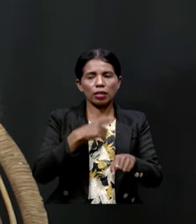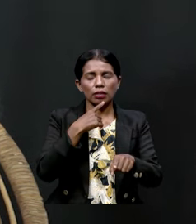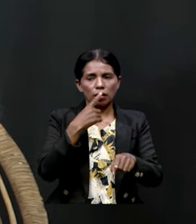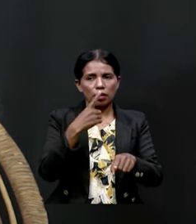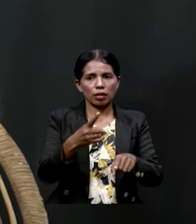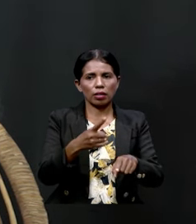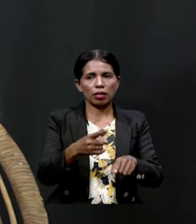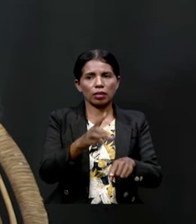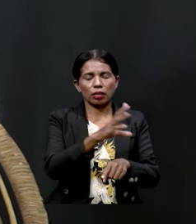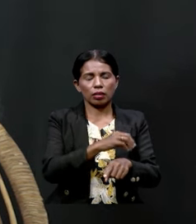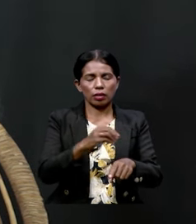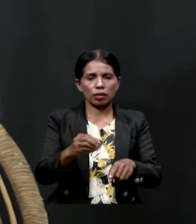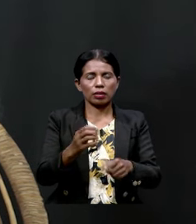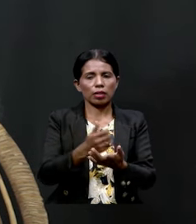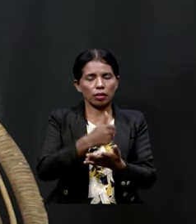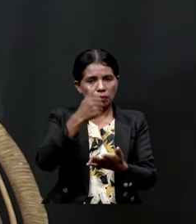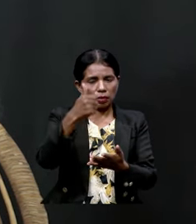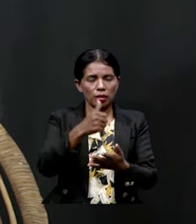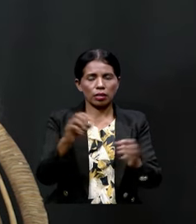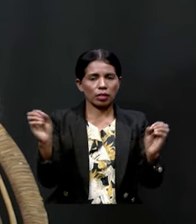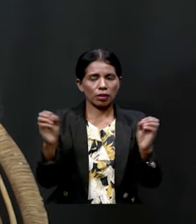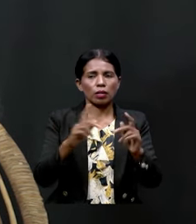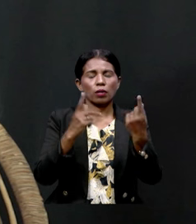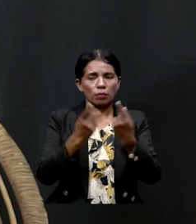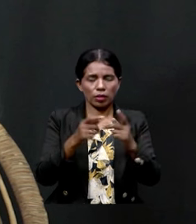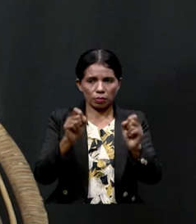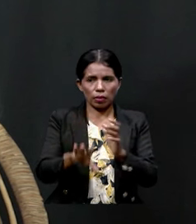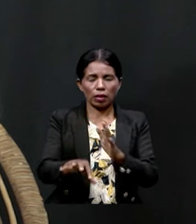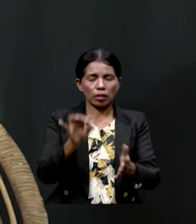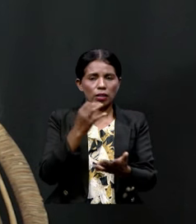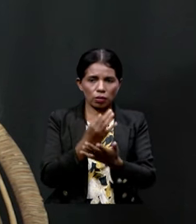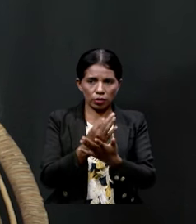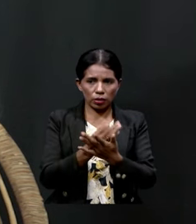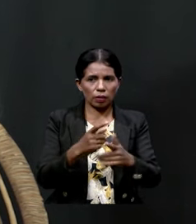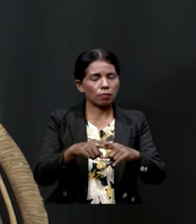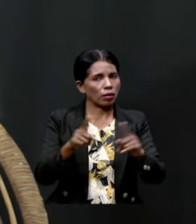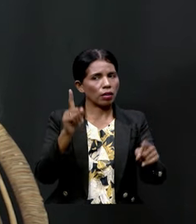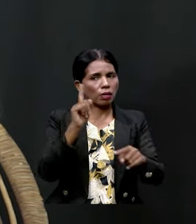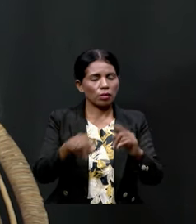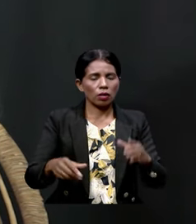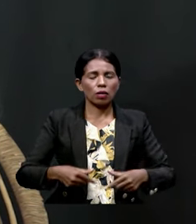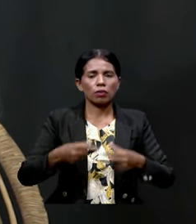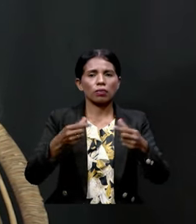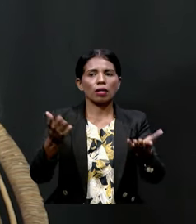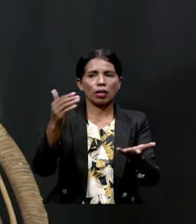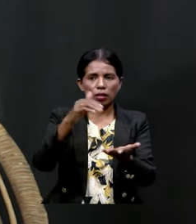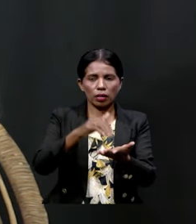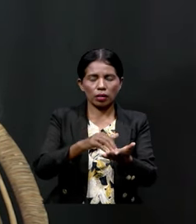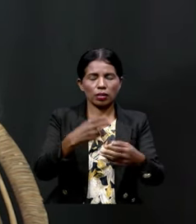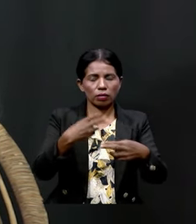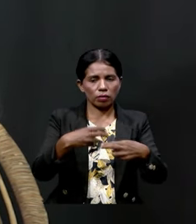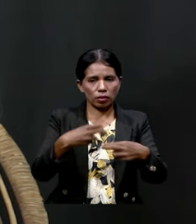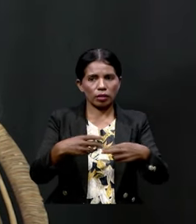iha win-win solution. Negala, kompanyia mos berehetan ini lukru, mai be la bele atu fofi lo fali, impactu ba